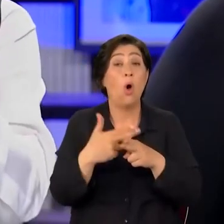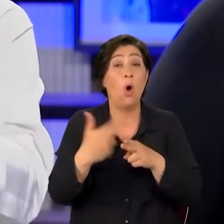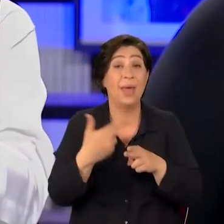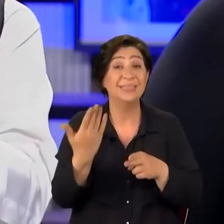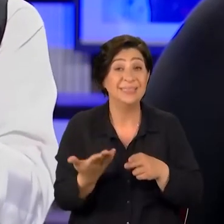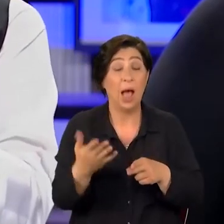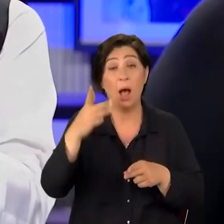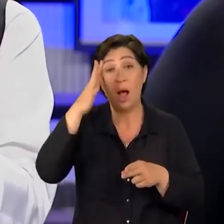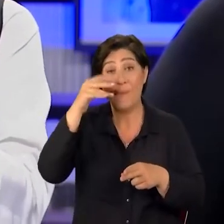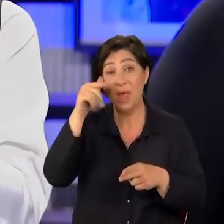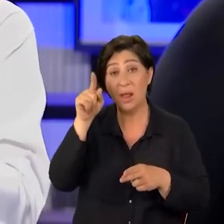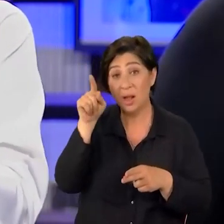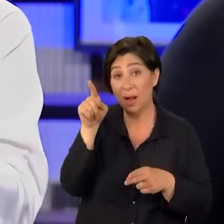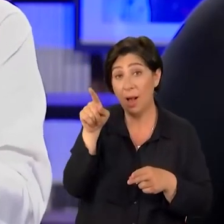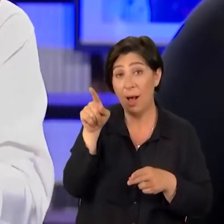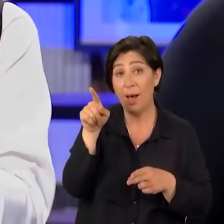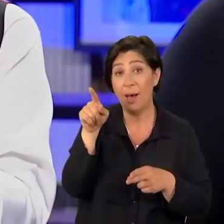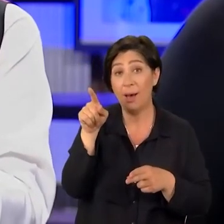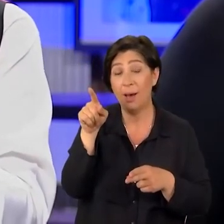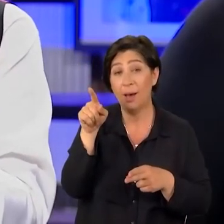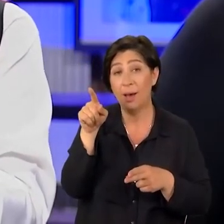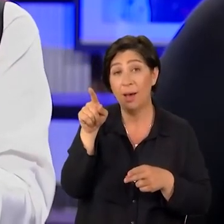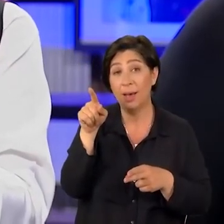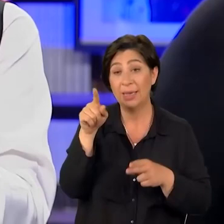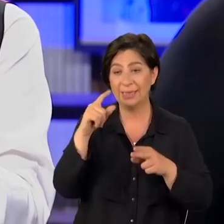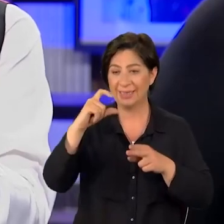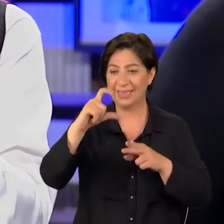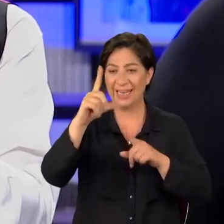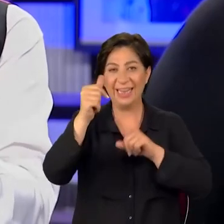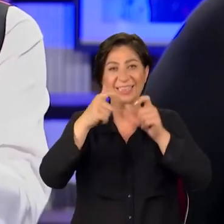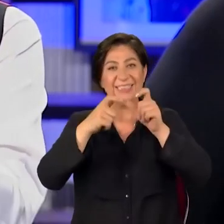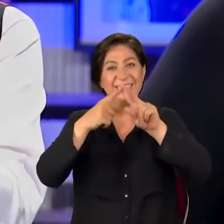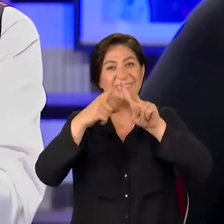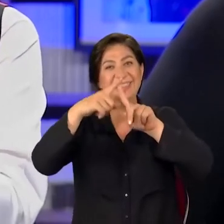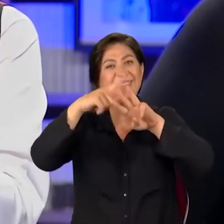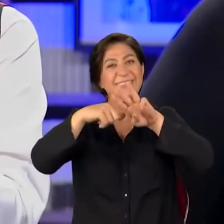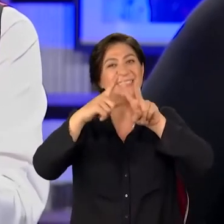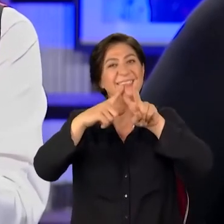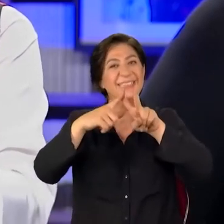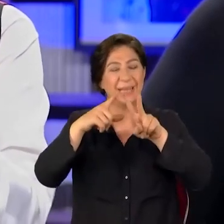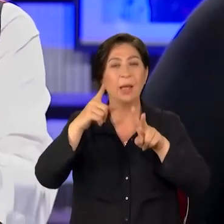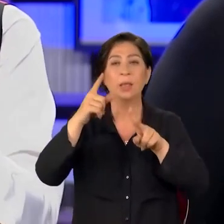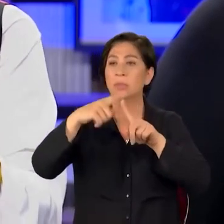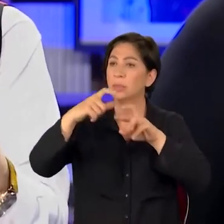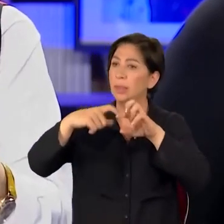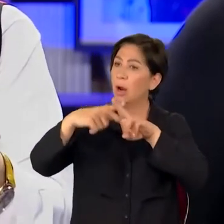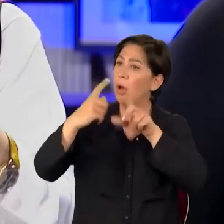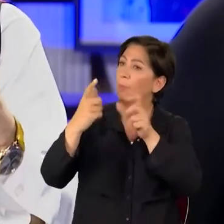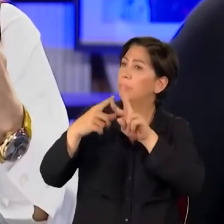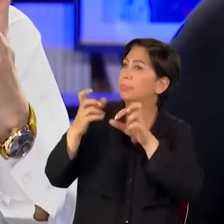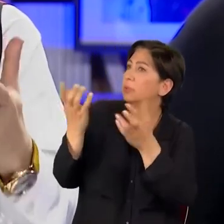aslında örnekse Amerika Birleşik Devletleri'ndeki Clinton Trump seçimini niçin